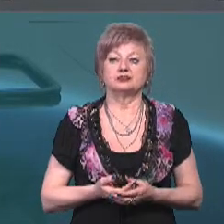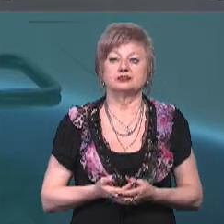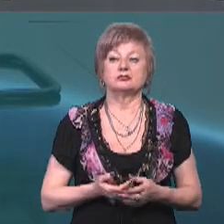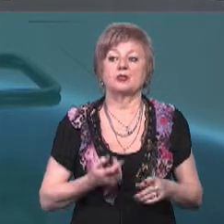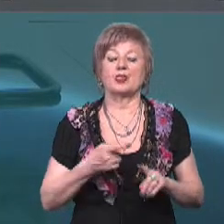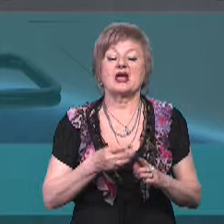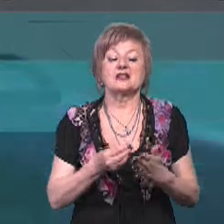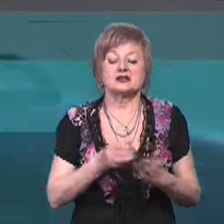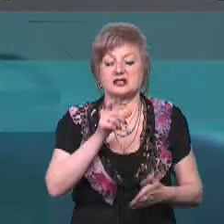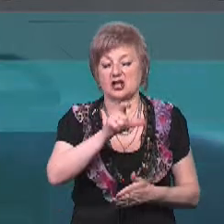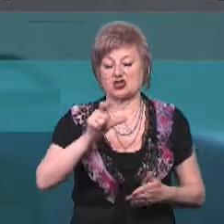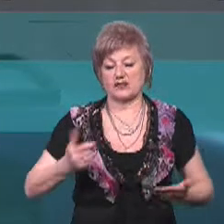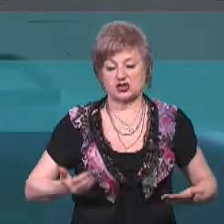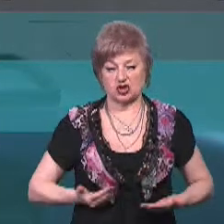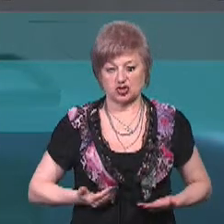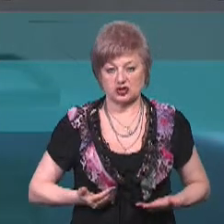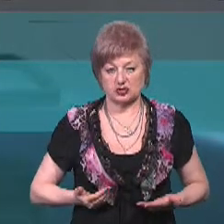ціна людських життів, людських